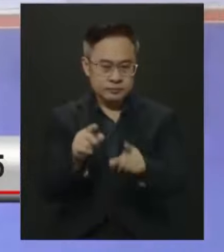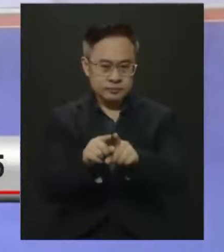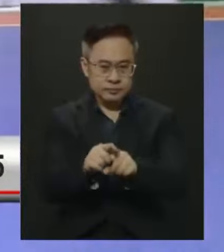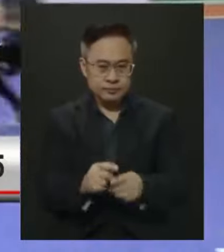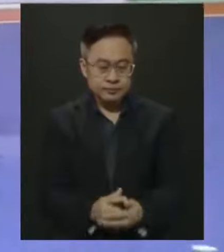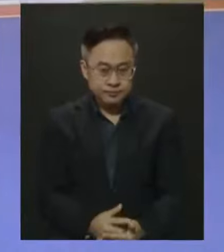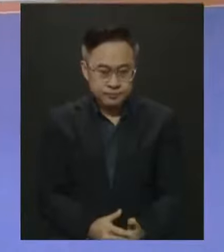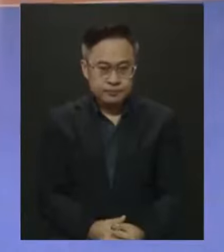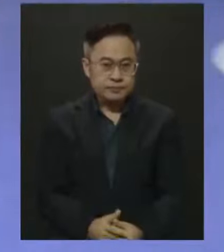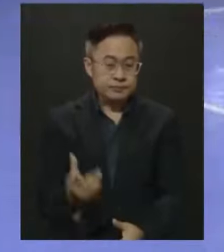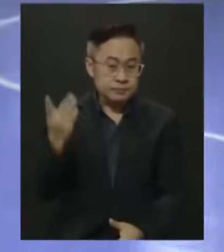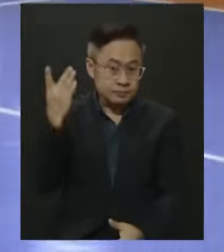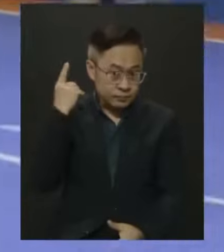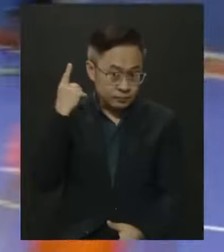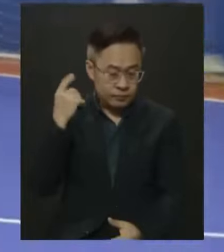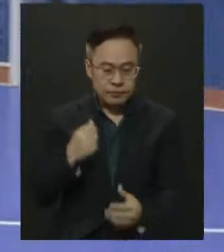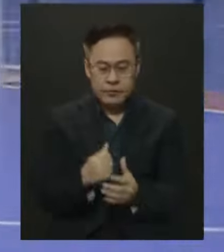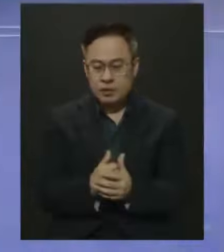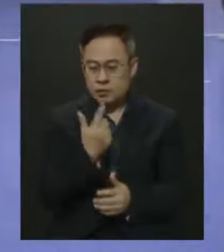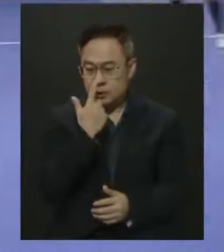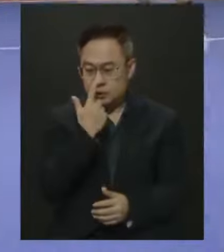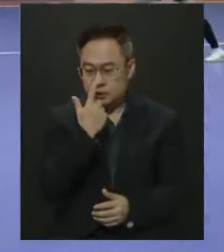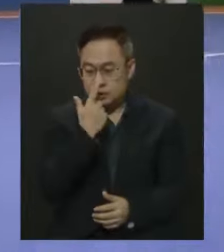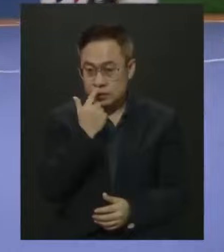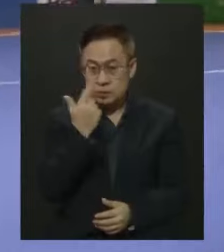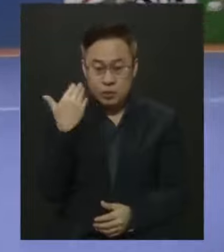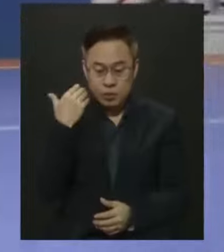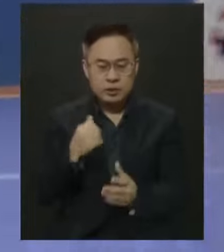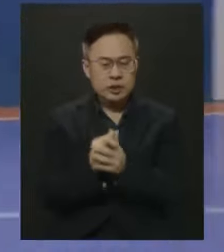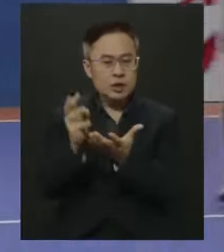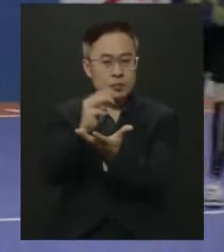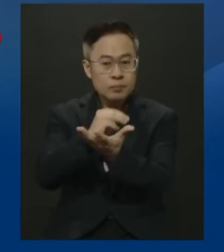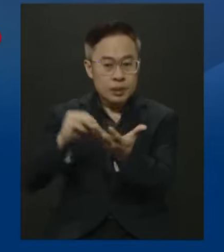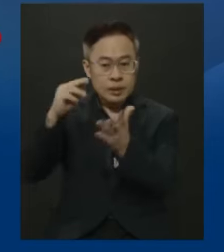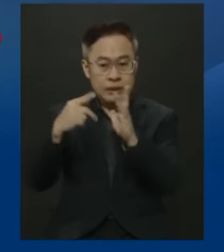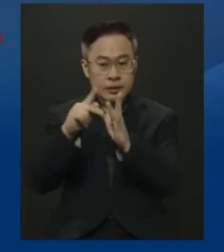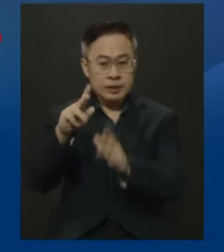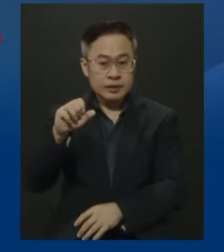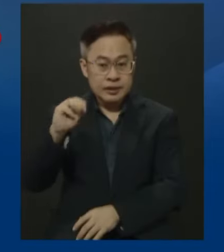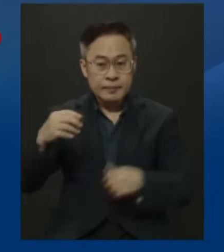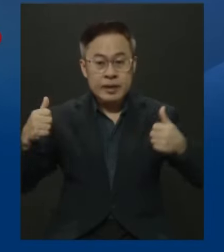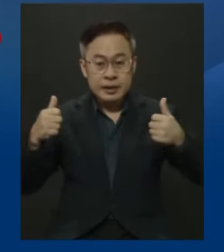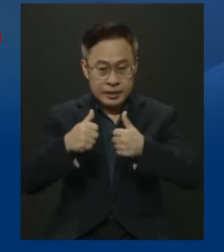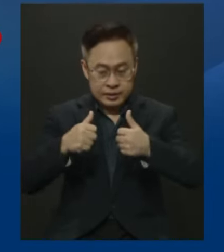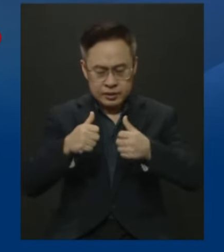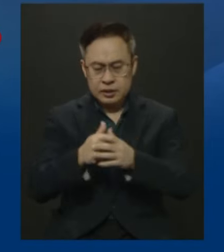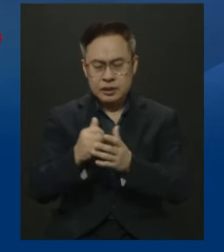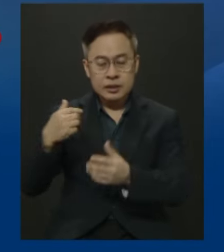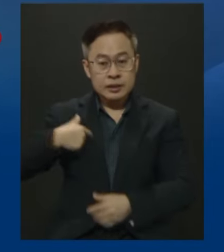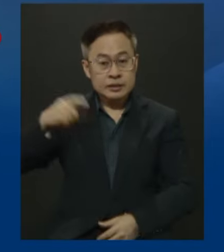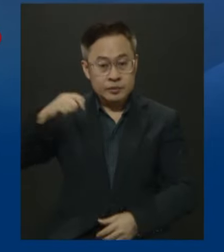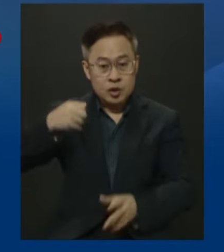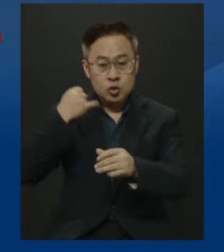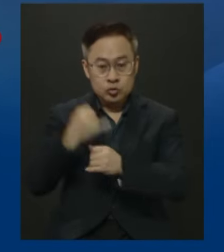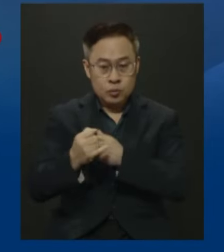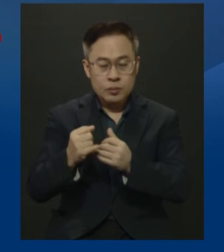านนี้ก็ไม่ได้มีแค่คู่นี้คู่เดียวที่แข่งขันนะก็ยังมีเกษมบัณฑิต FC ค่ะที่เจอกับธรรมศาสตร์สเตเลียนนะแล้วก็แพ้ให้ไป